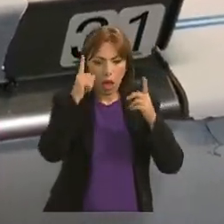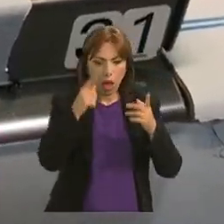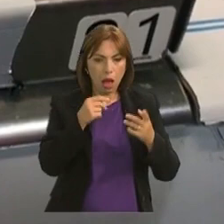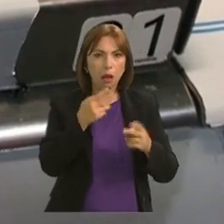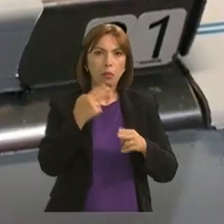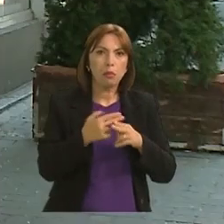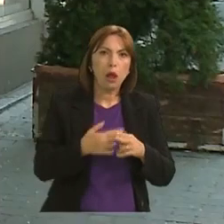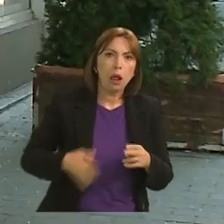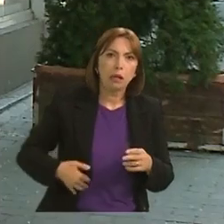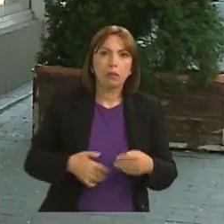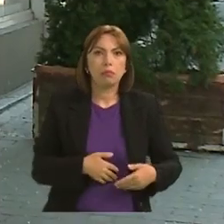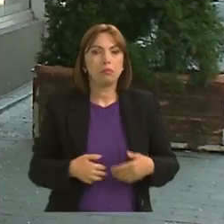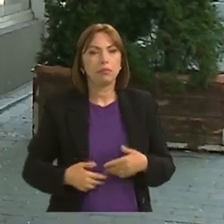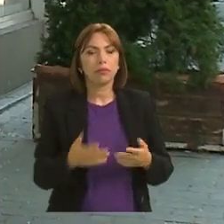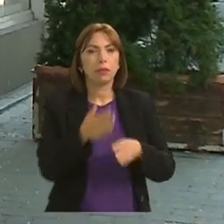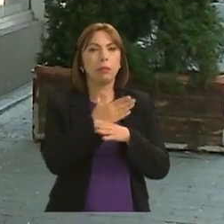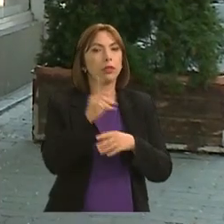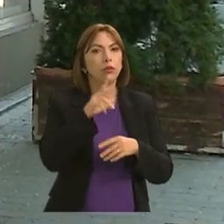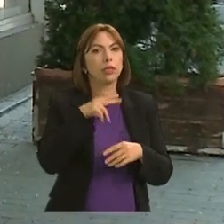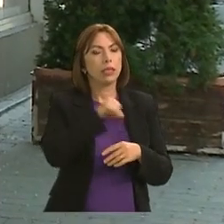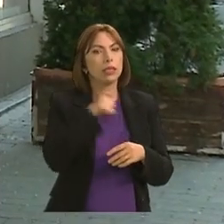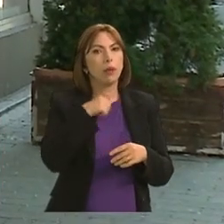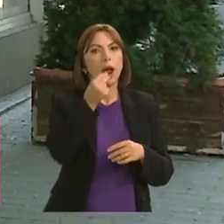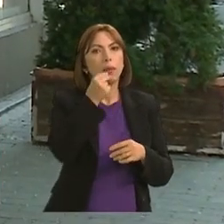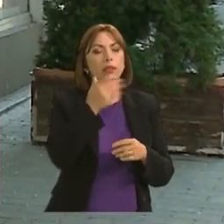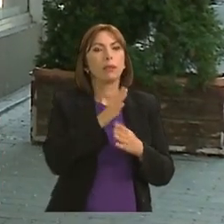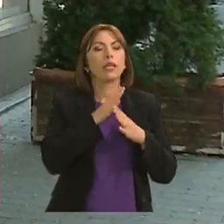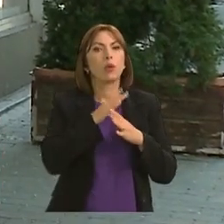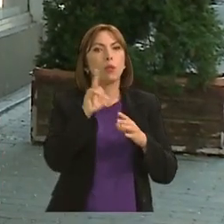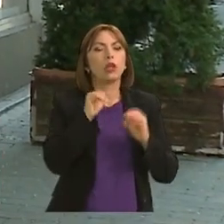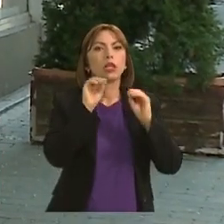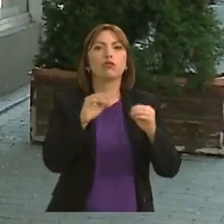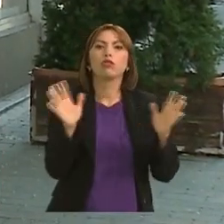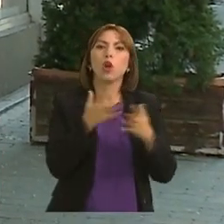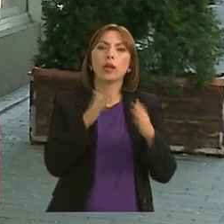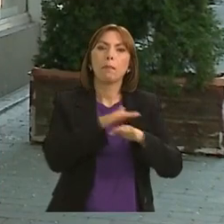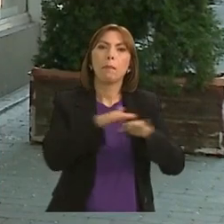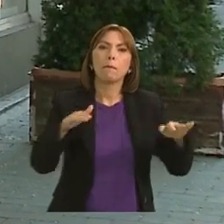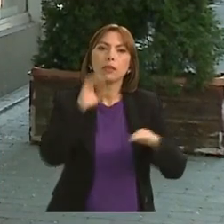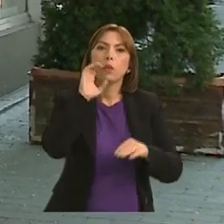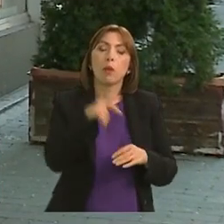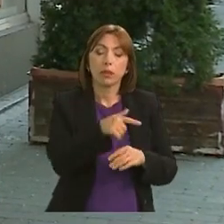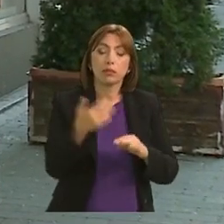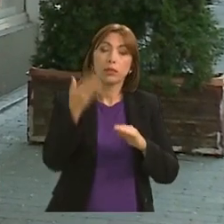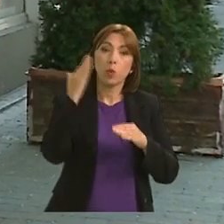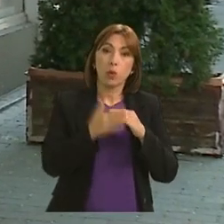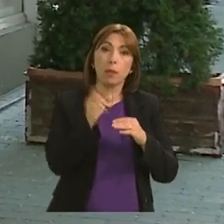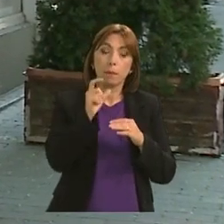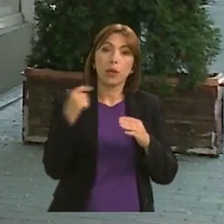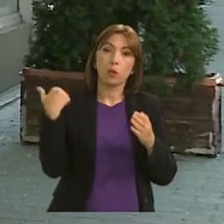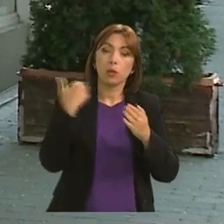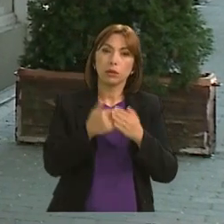se îmbolnăvesc. Peștele nu este singurul aliment periculos care ar fi putut ajunge oricând pe mesele oamenilor. În ultima